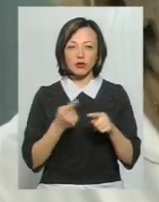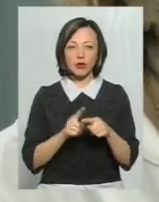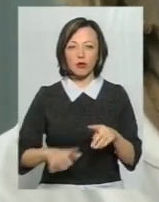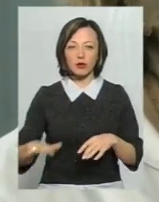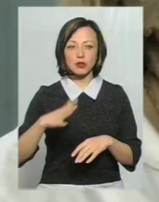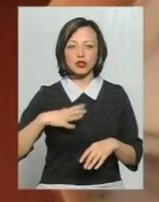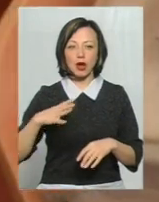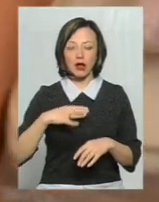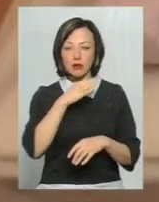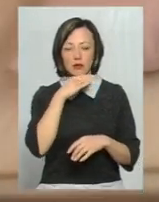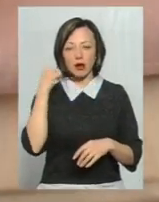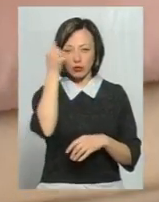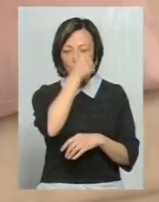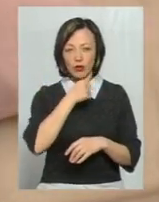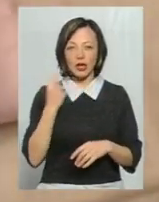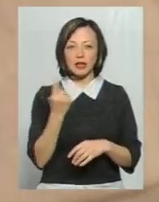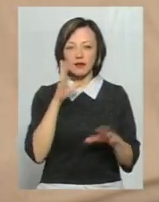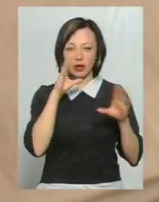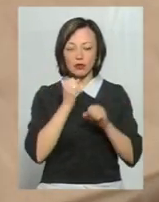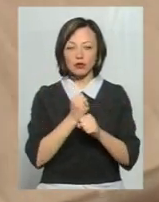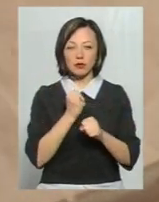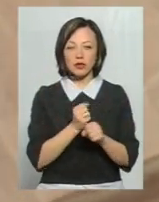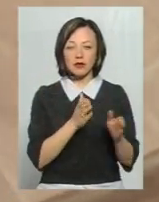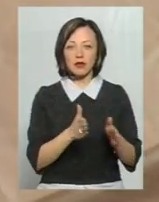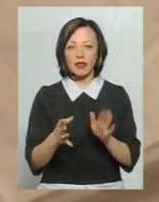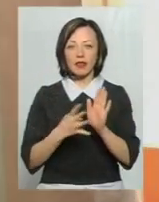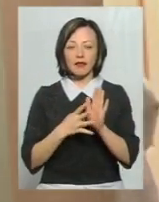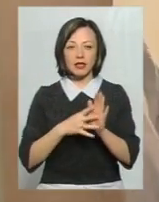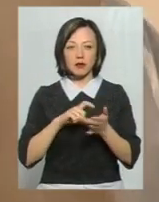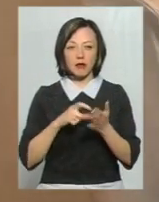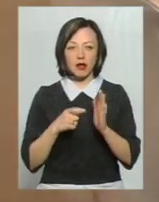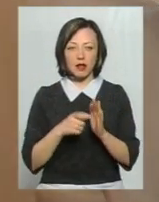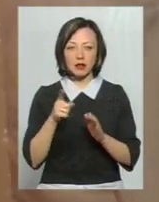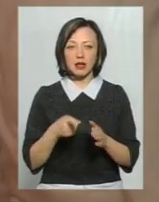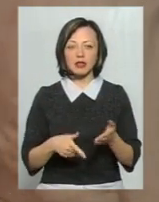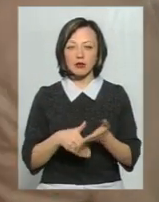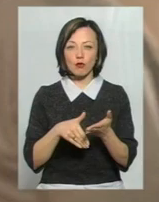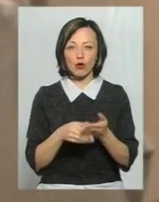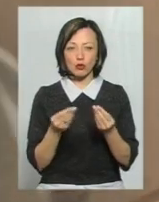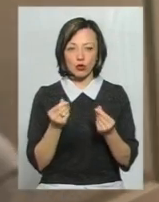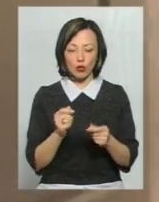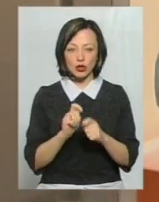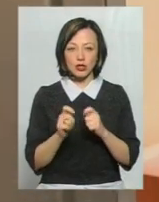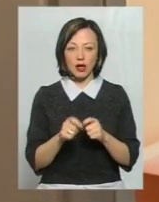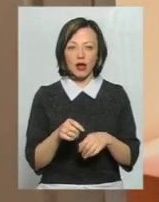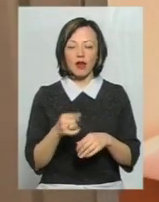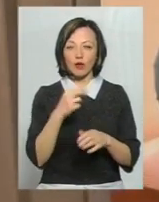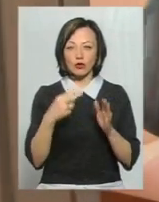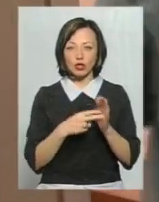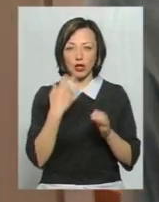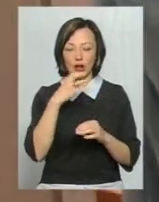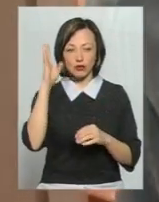приміщення чекали роками. Єдине, що вдалося зробити – навести лад у 9 палатах, і те за спонсорські кошти, та провести гарячу воду.